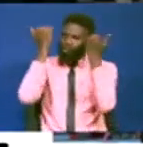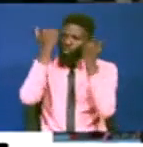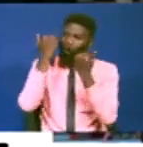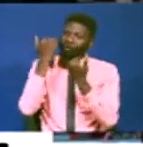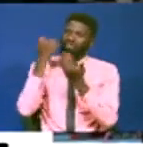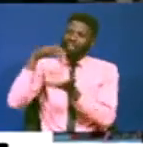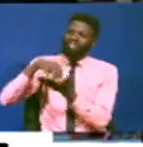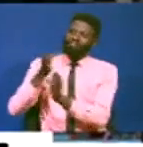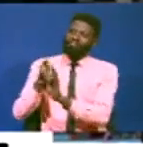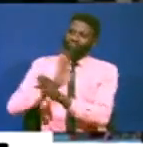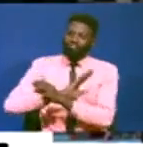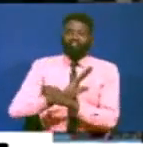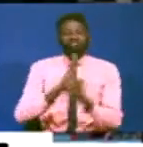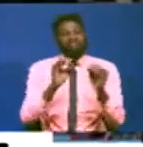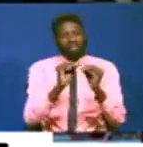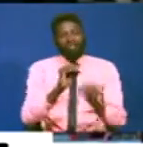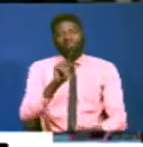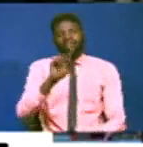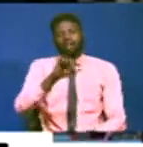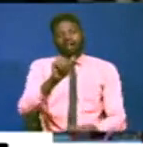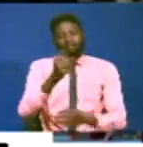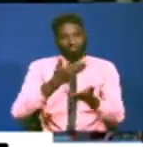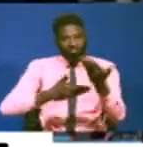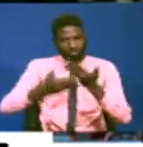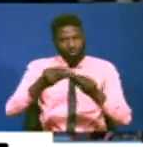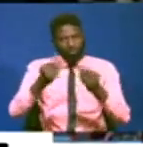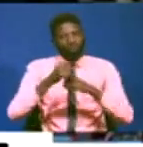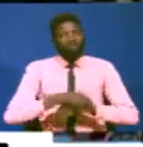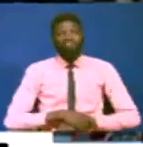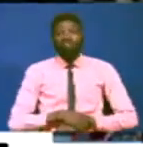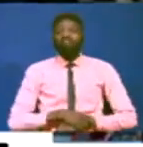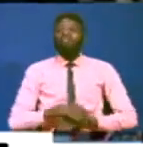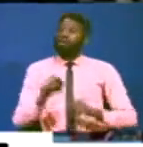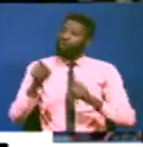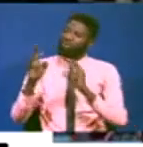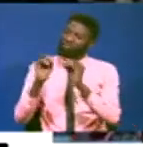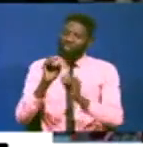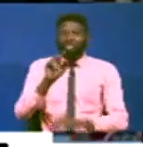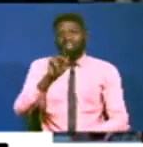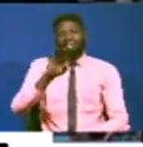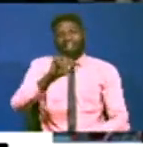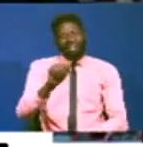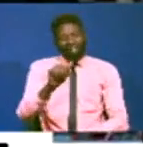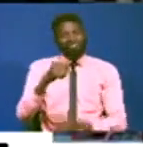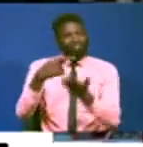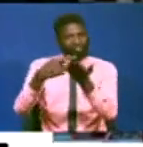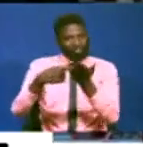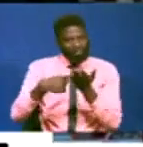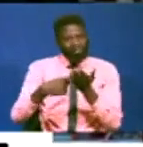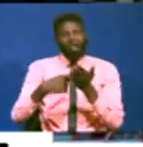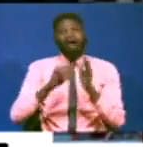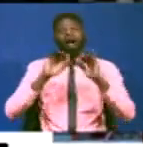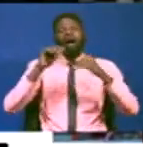KRA, mtoe mpango na taratibu ya kule ya kulipa ushuru polepole, tuache kusumbuana kotini kwa